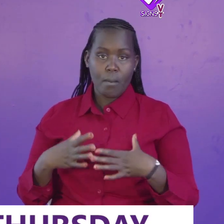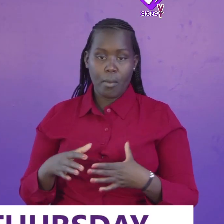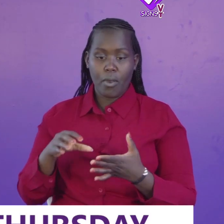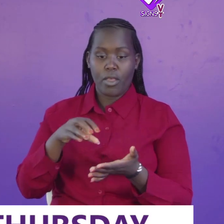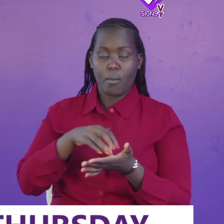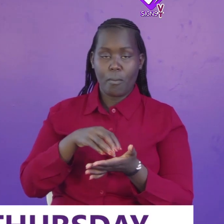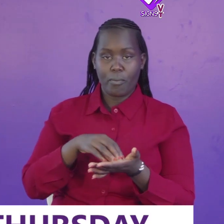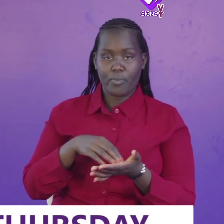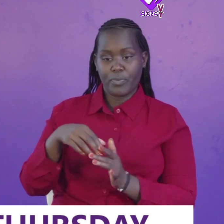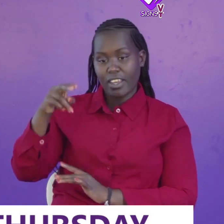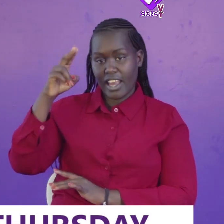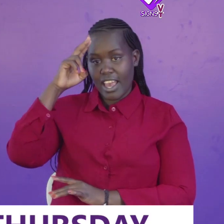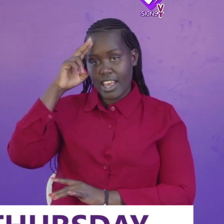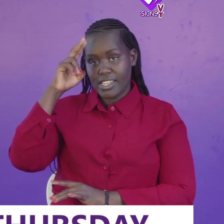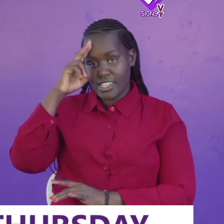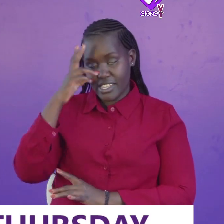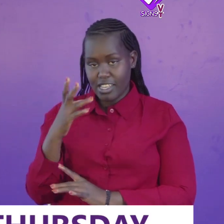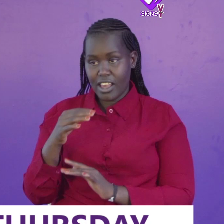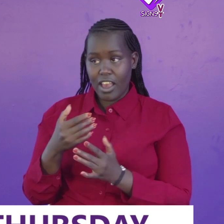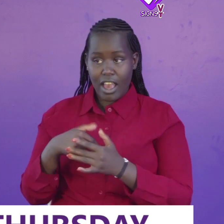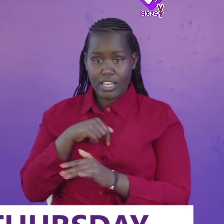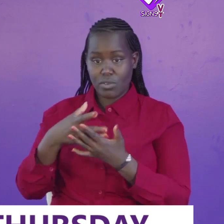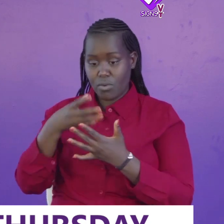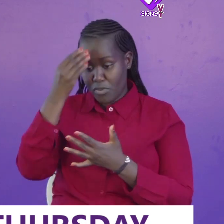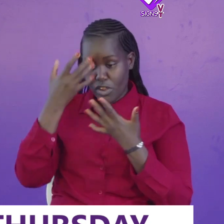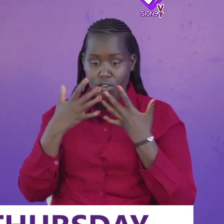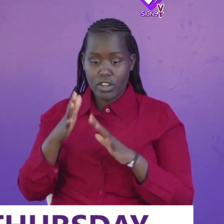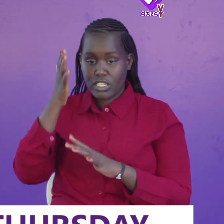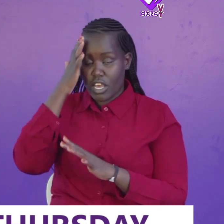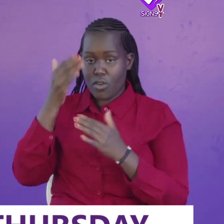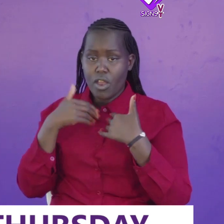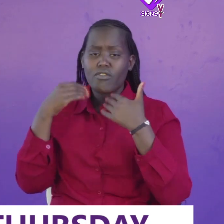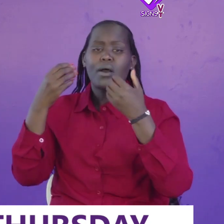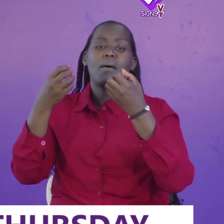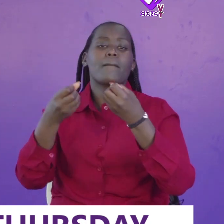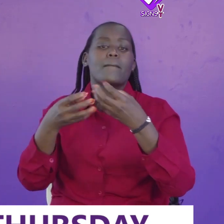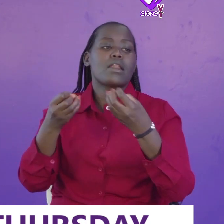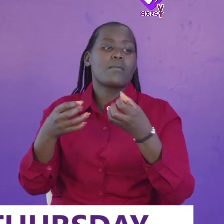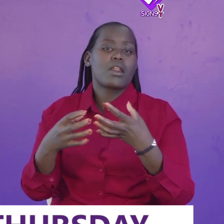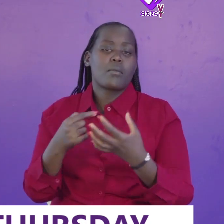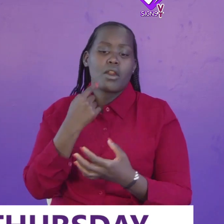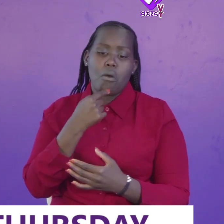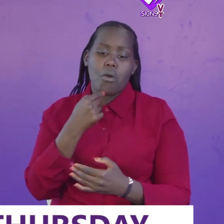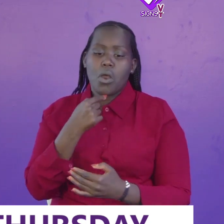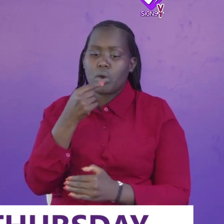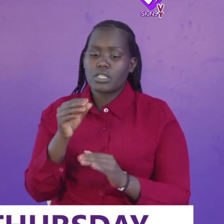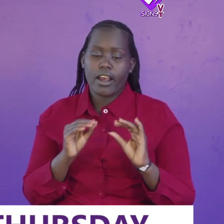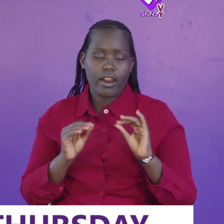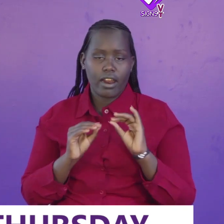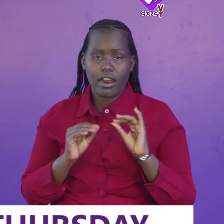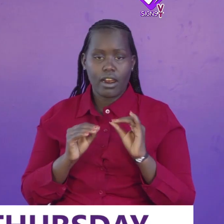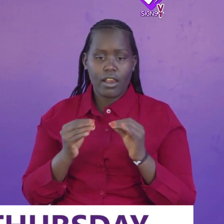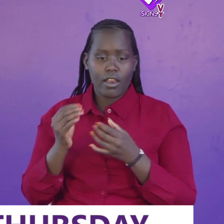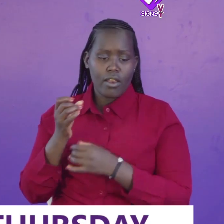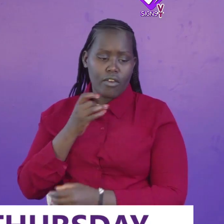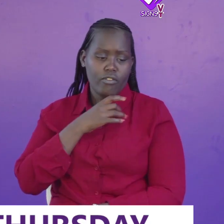I tumelan, sindio tumelan. Najua pia kuna wengi wenye wajajisema hapa.